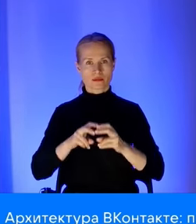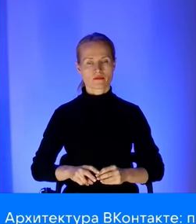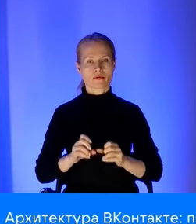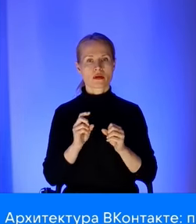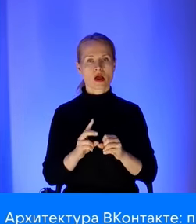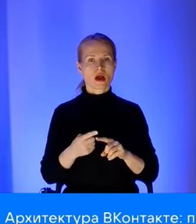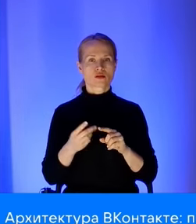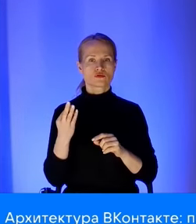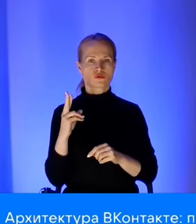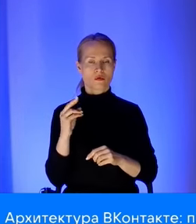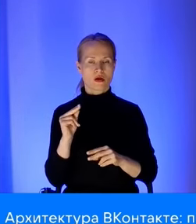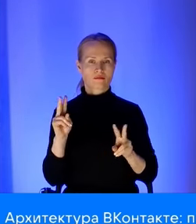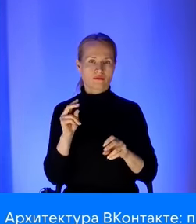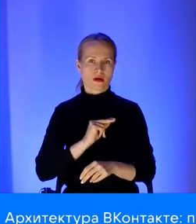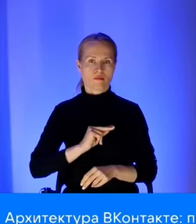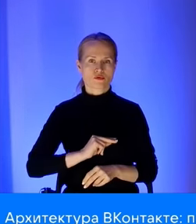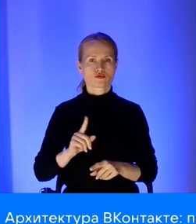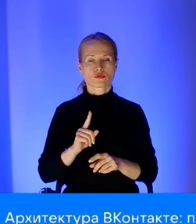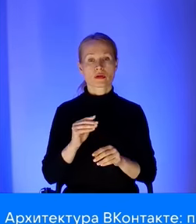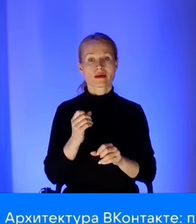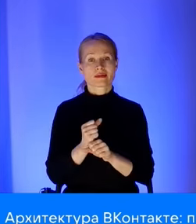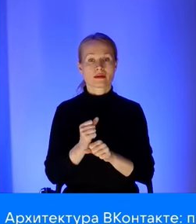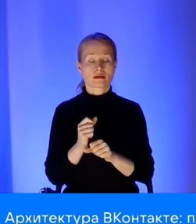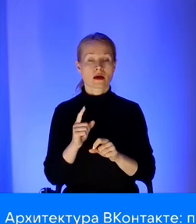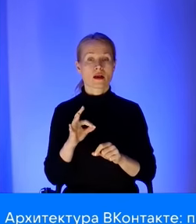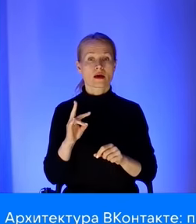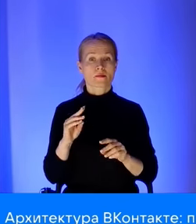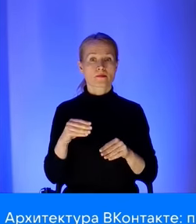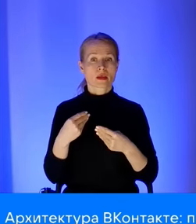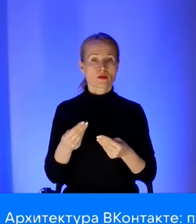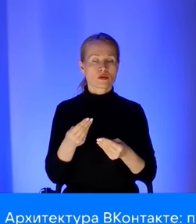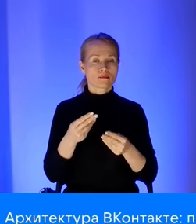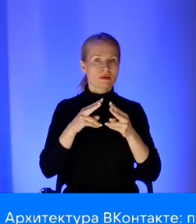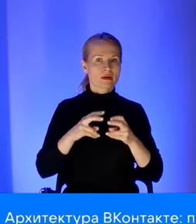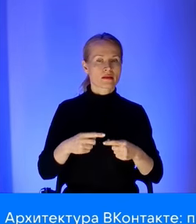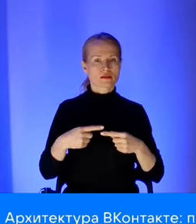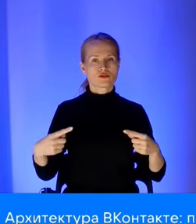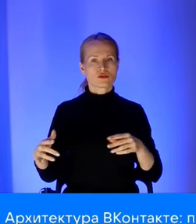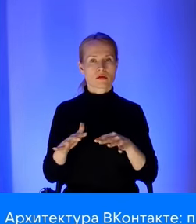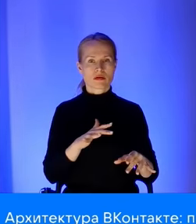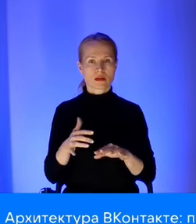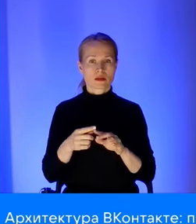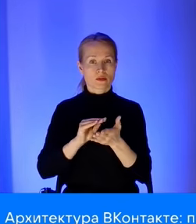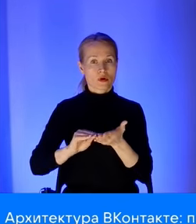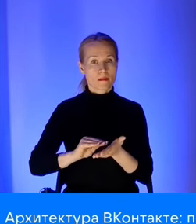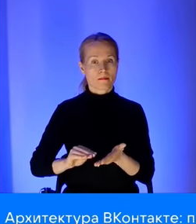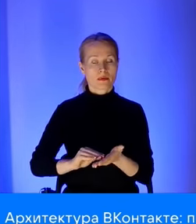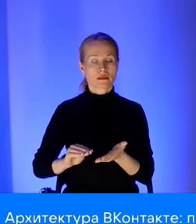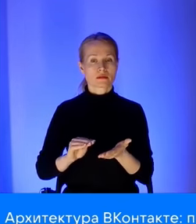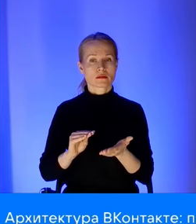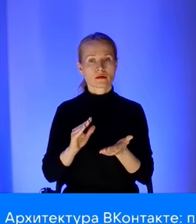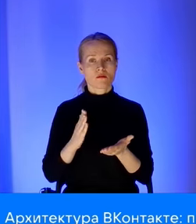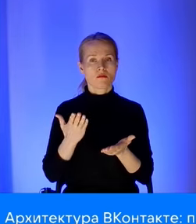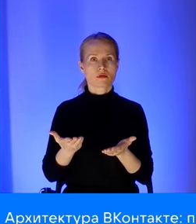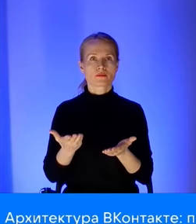как эта штука работает Ну что она делает она подаёт также различные операции которые описаны в некотором В